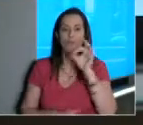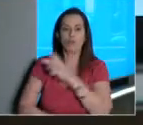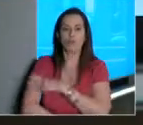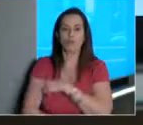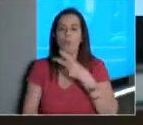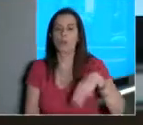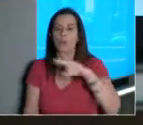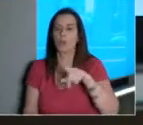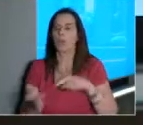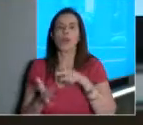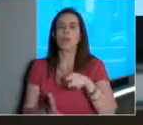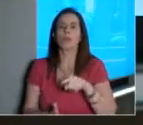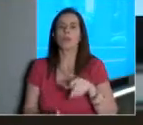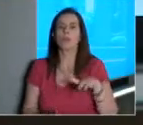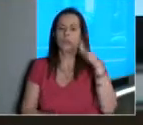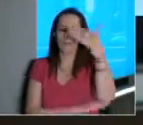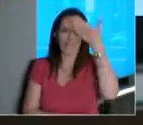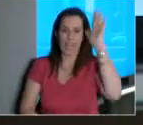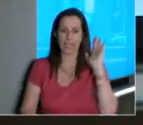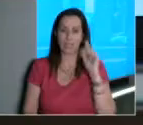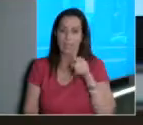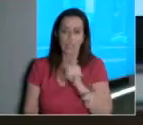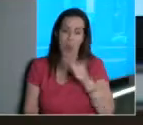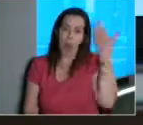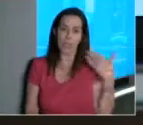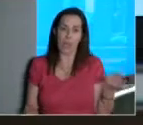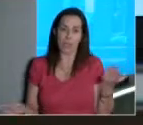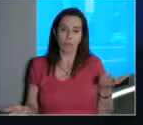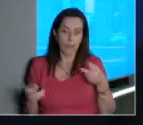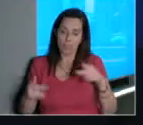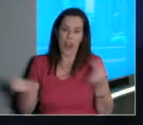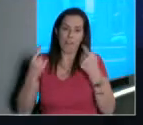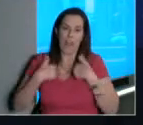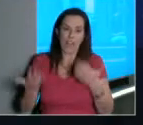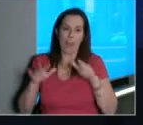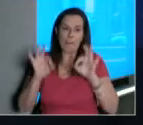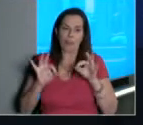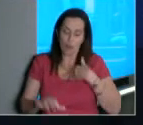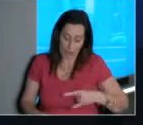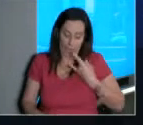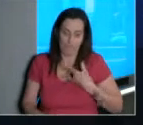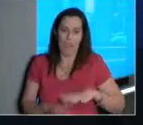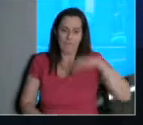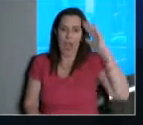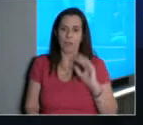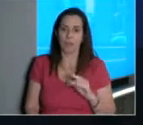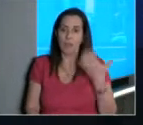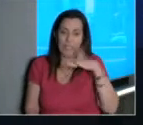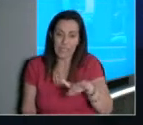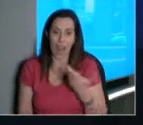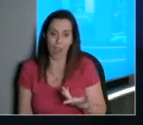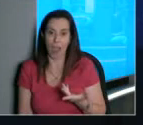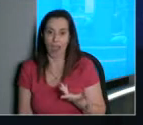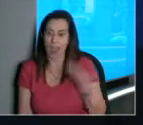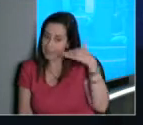שוטרים שמסתובבים כאילו מדובר באיזושהי מדינה זרה. זה לא היה, נקודה, אף אחד לא יכול להתווכח איתי על מציאות שאני חייתי ואני עברתי. ואת הייתי ילדה גם, חברת